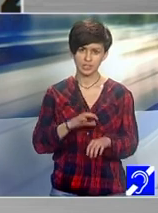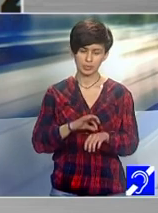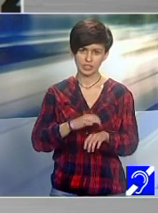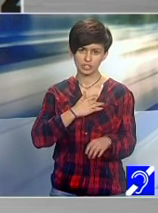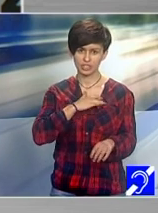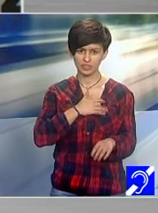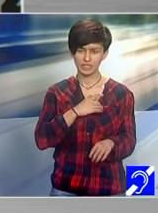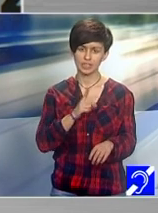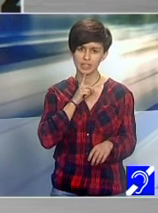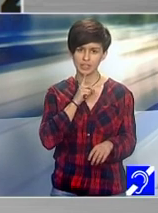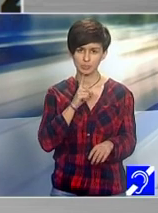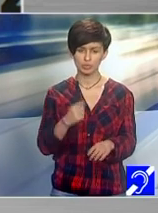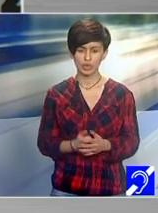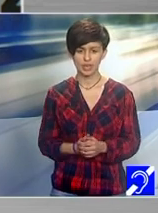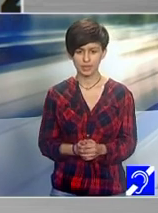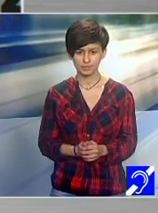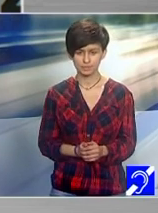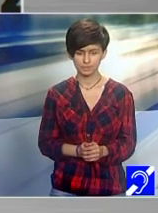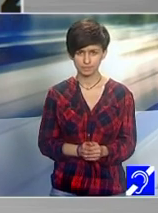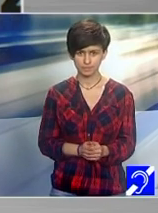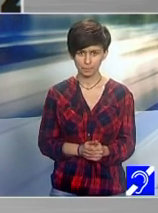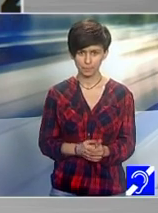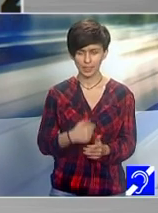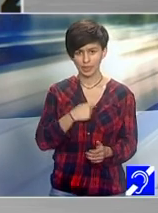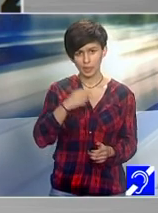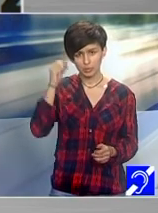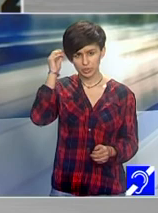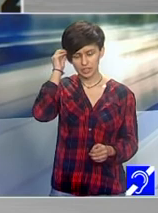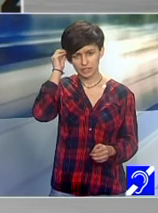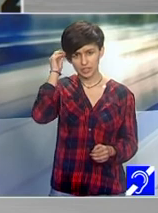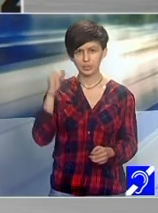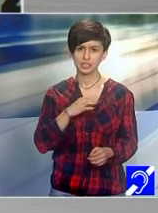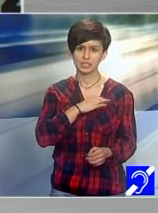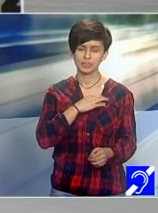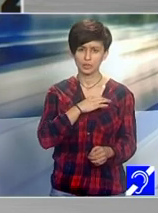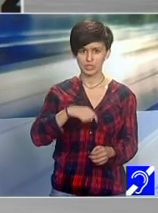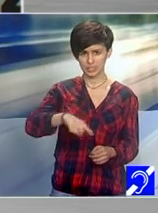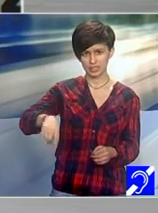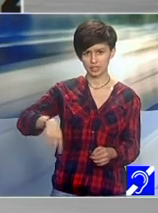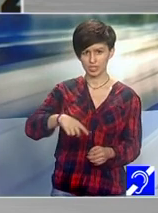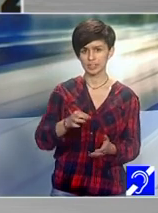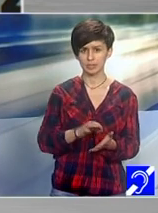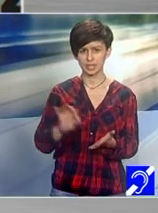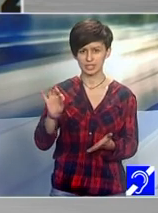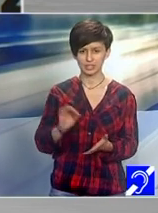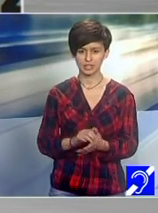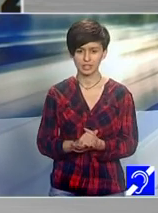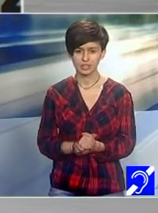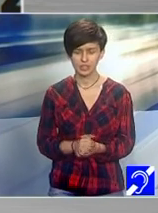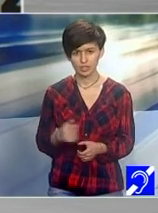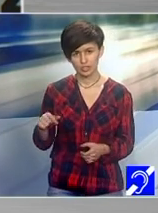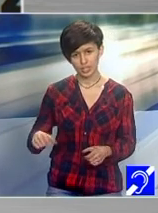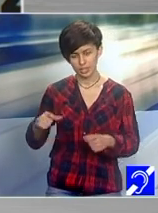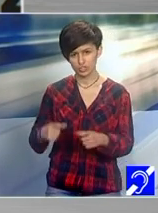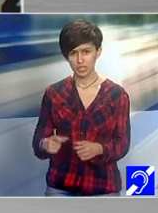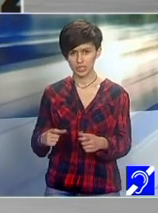Timișoara. Pot să vă amintesc de universitățile noastre care sunt prezente și aici la salon